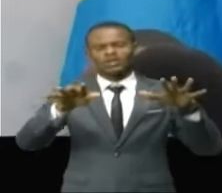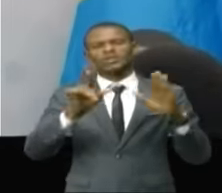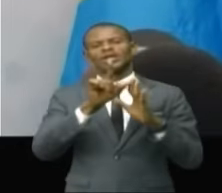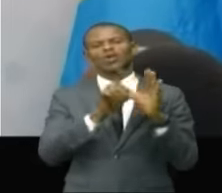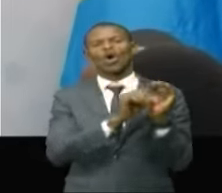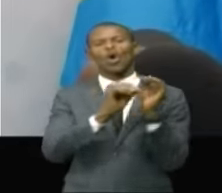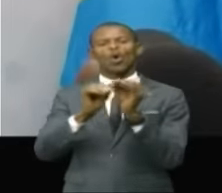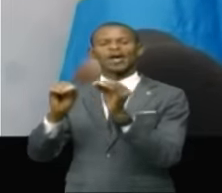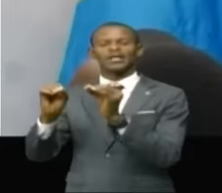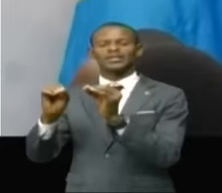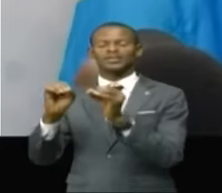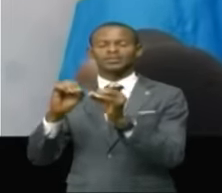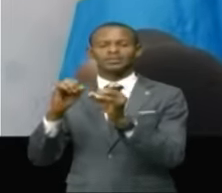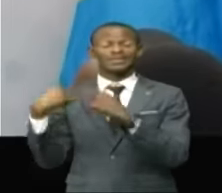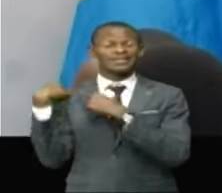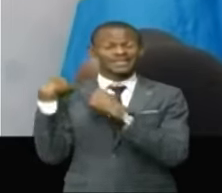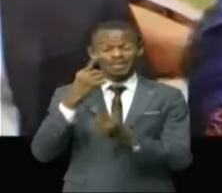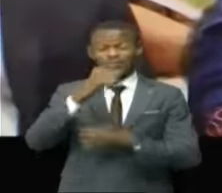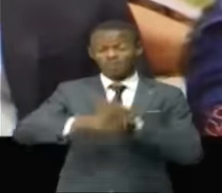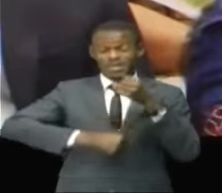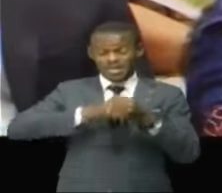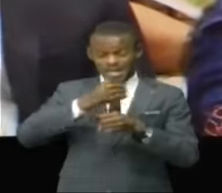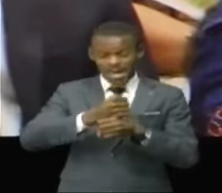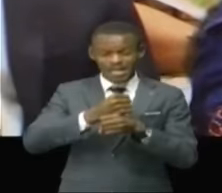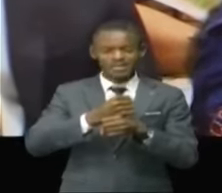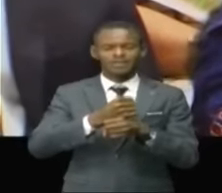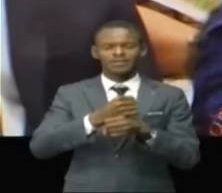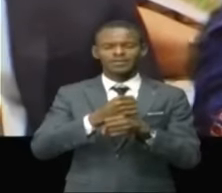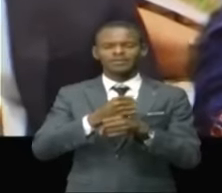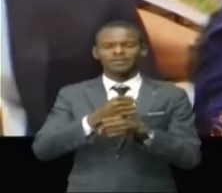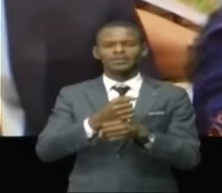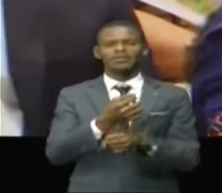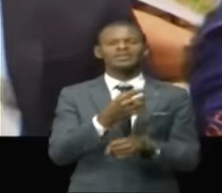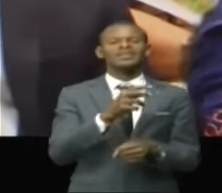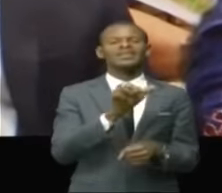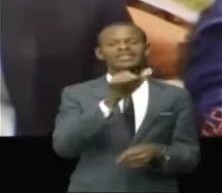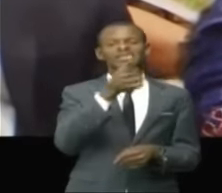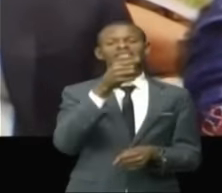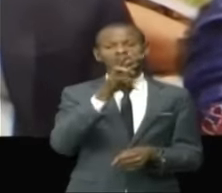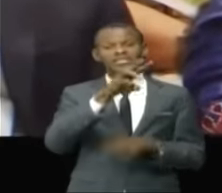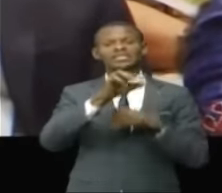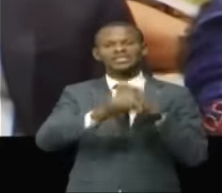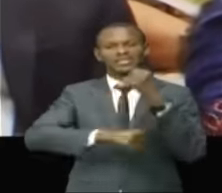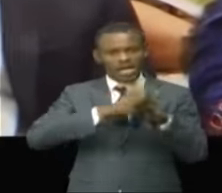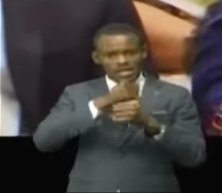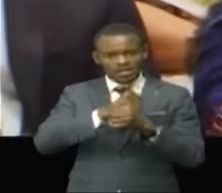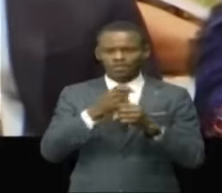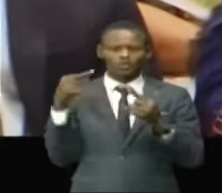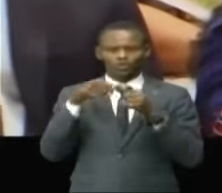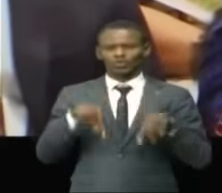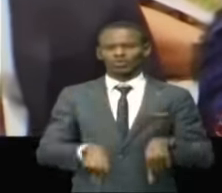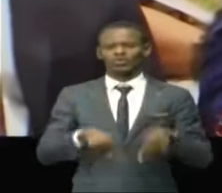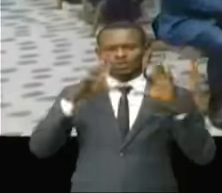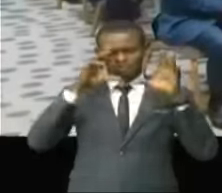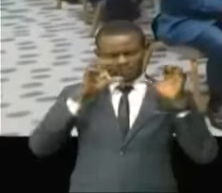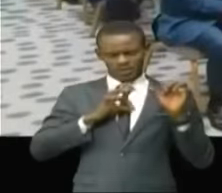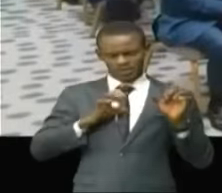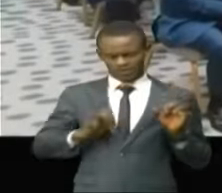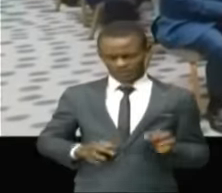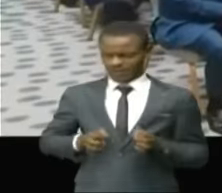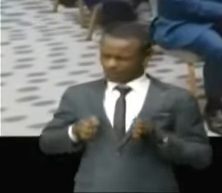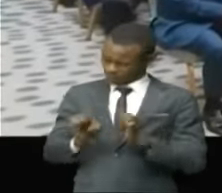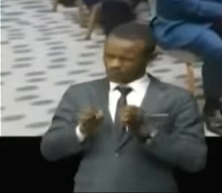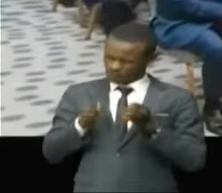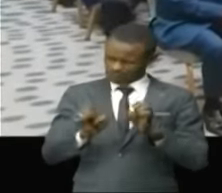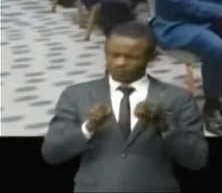votre détermination et interpellation maintes fois faites aux différentes institutions, dont le Parlement. À